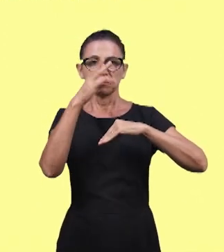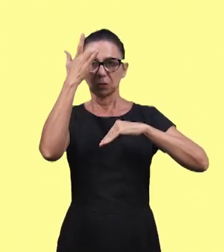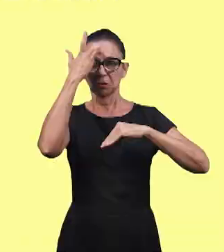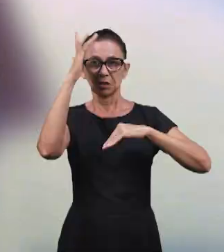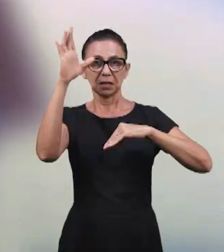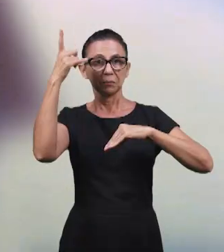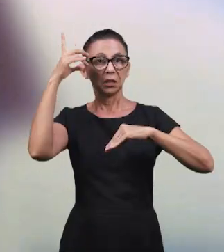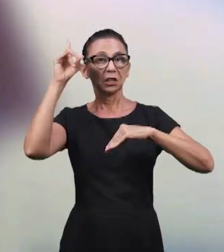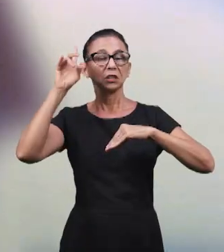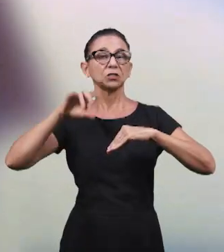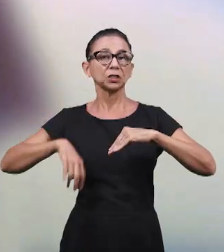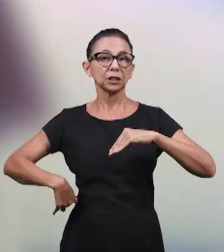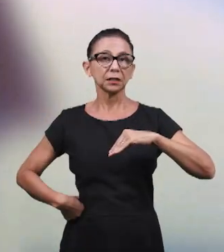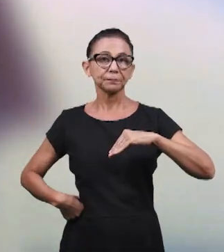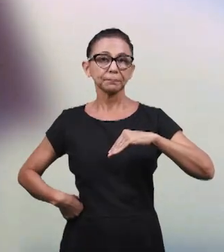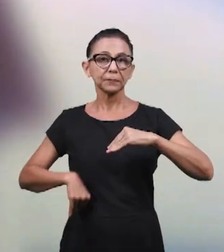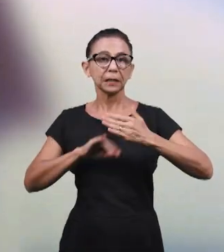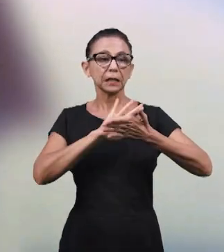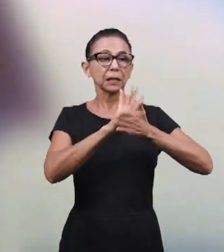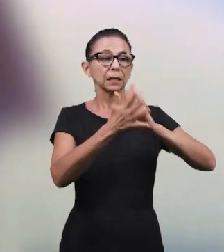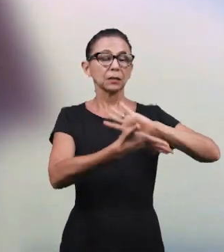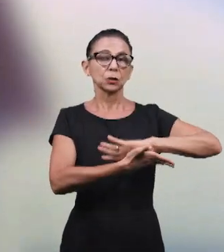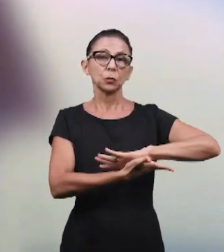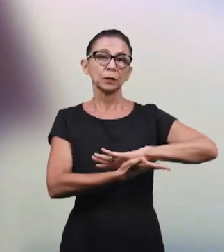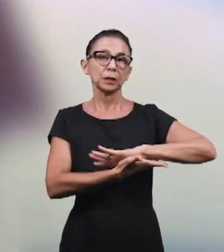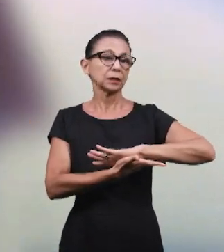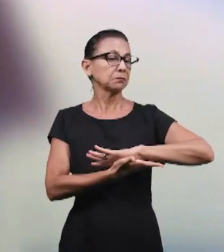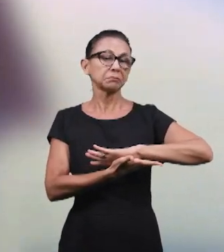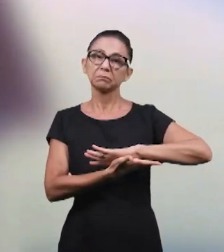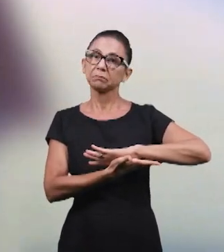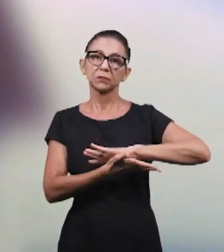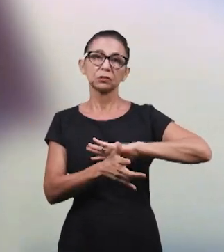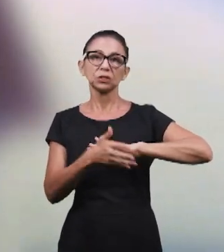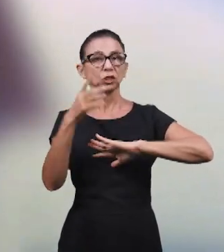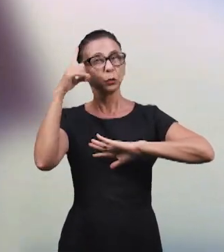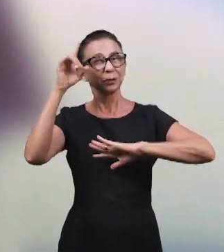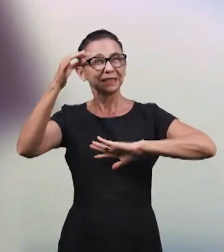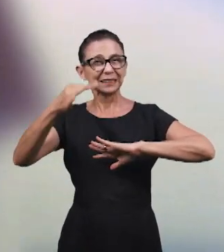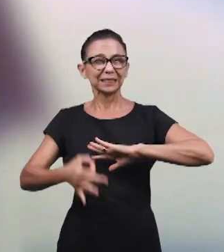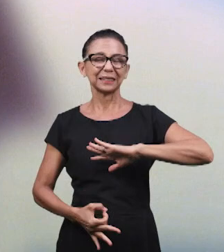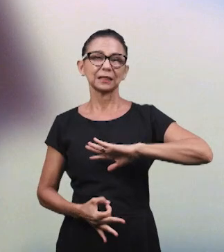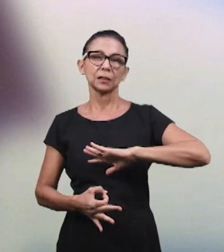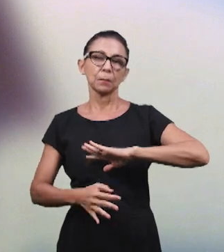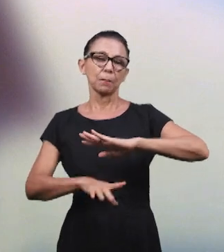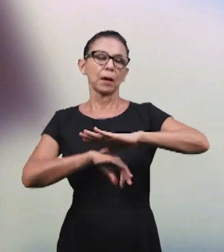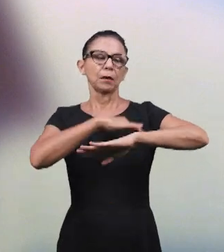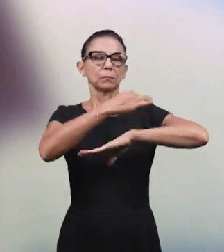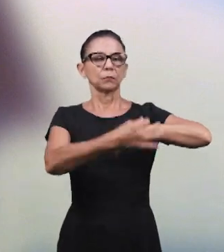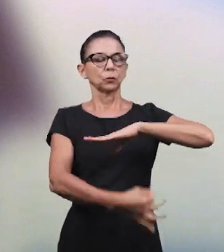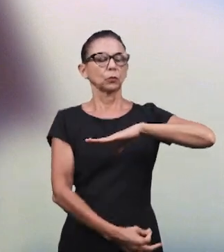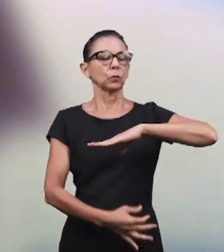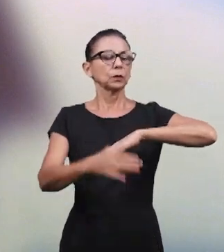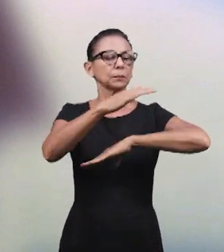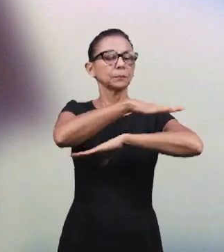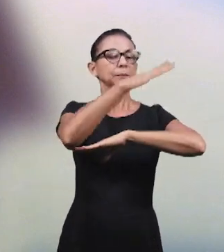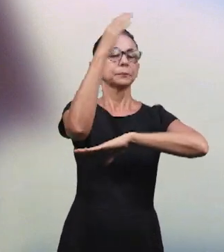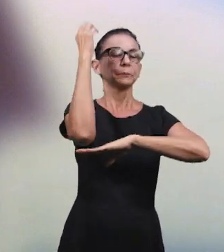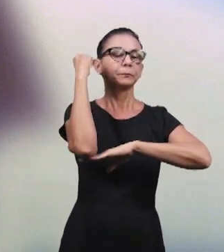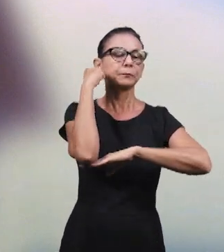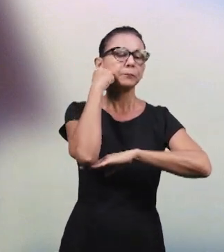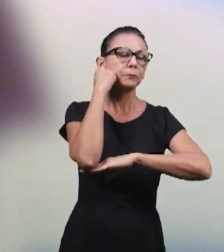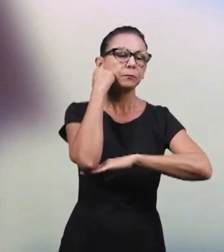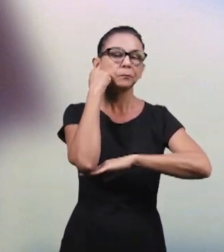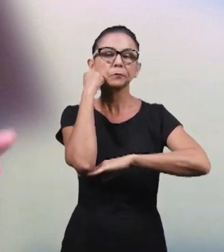fin. Regardez, Rahab ne savait pas quand Jéricho serait détruite. Il n'avait pas une date fixée, mais elle était